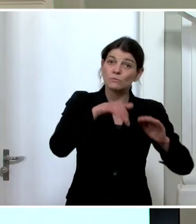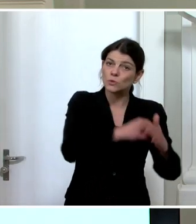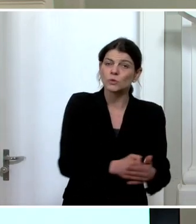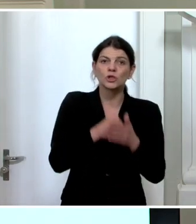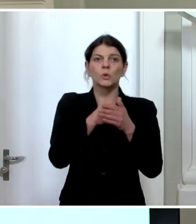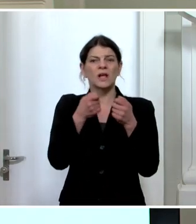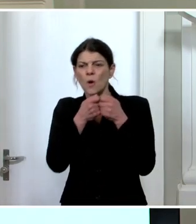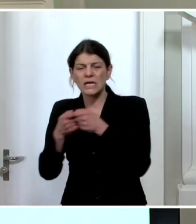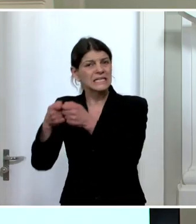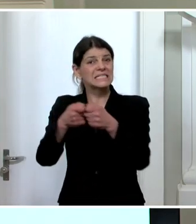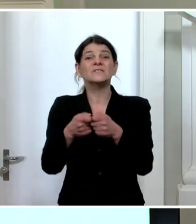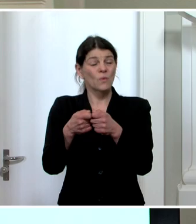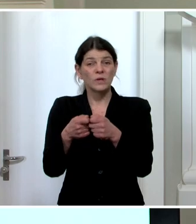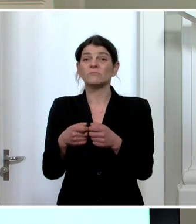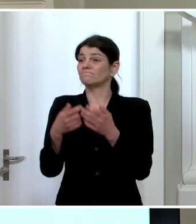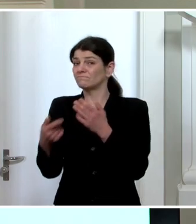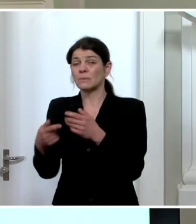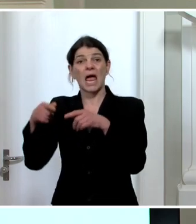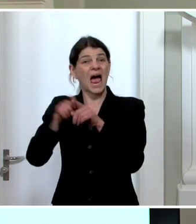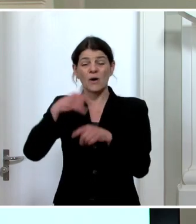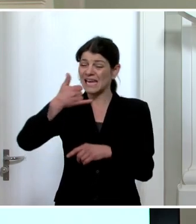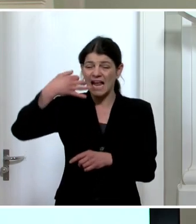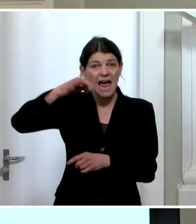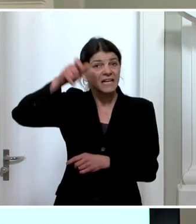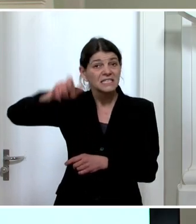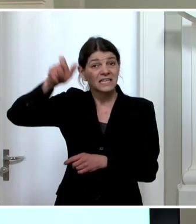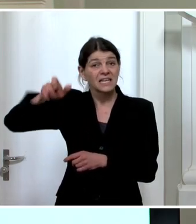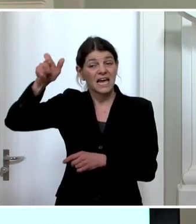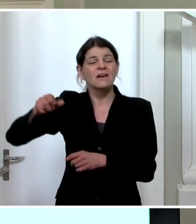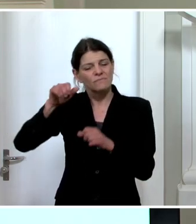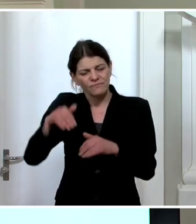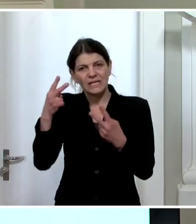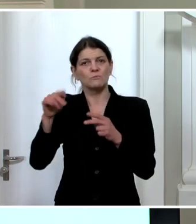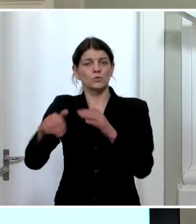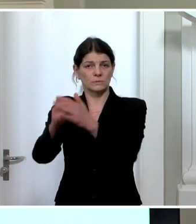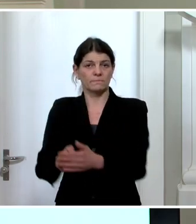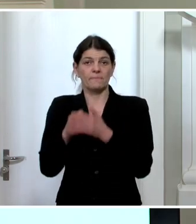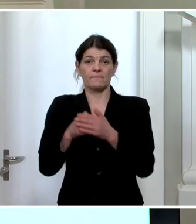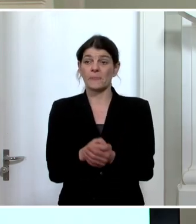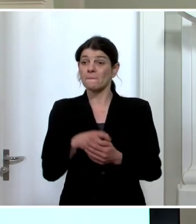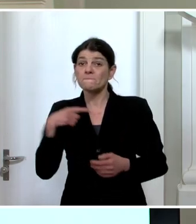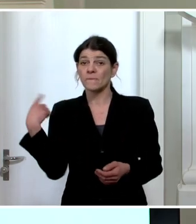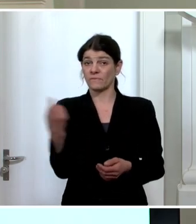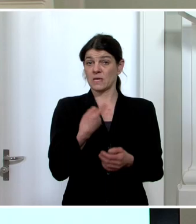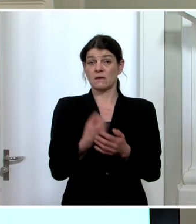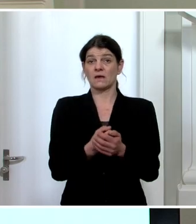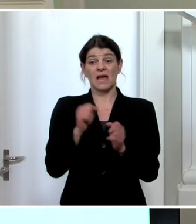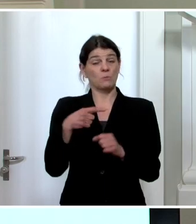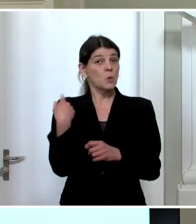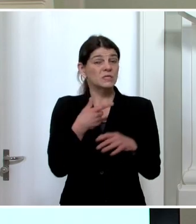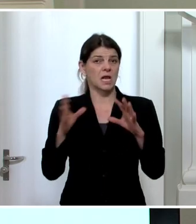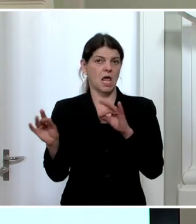den Organisationen und bis zu jedem Einzelnen von uns. Wir sind es, die mit unseren